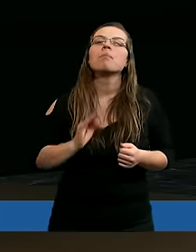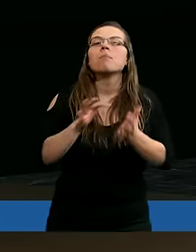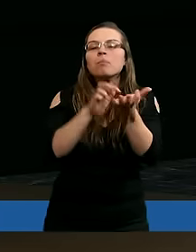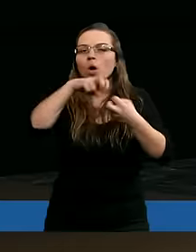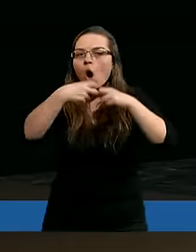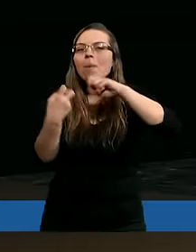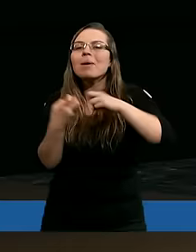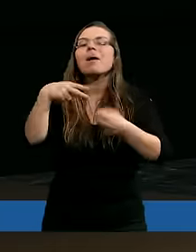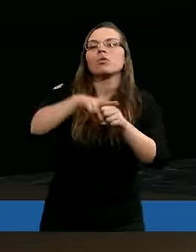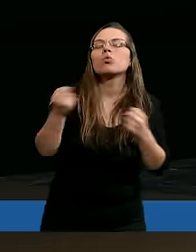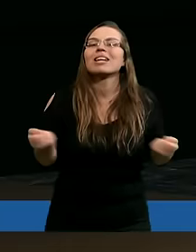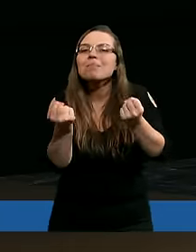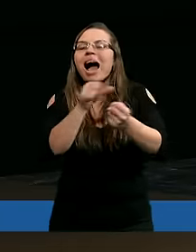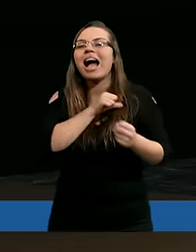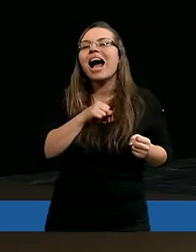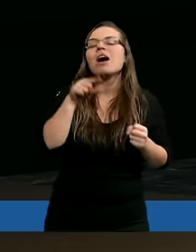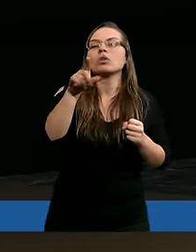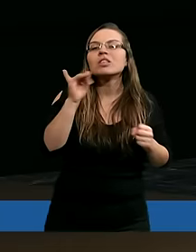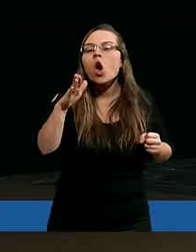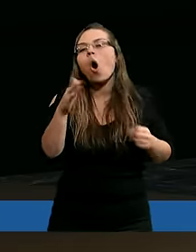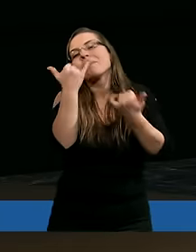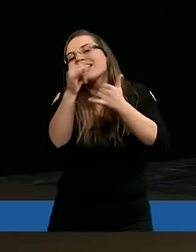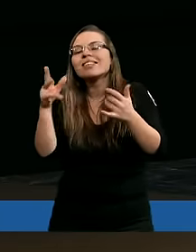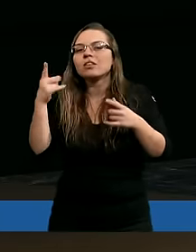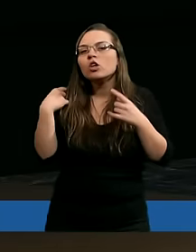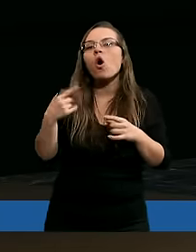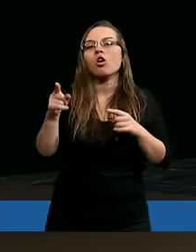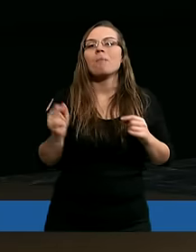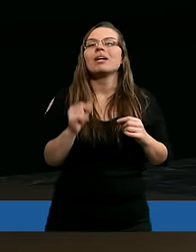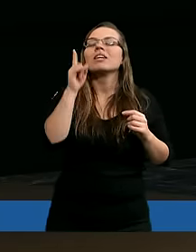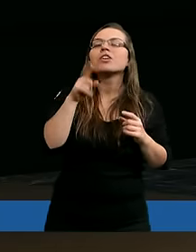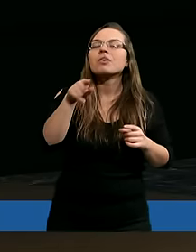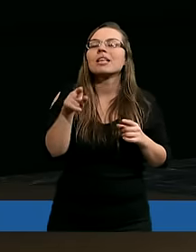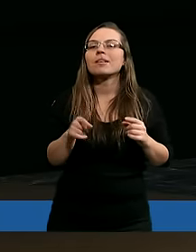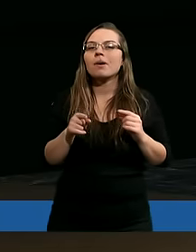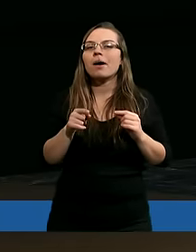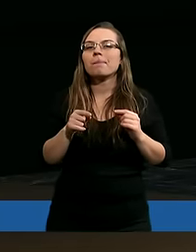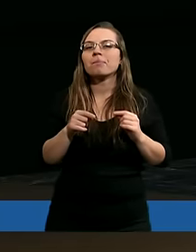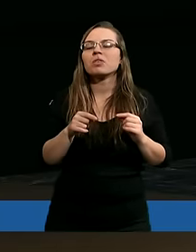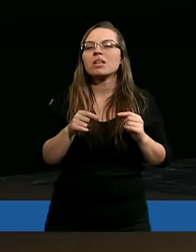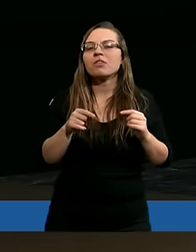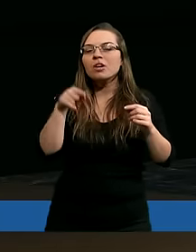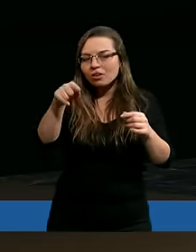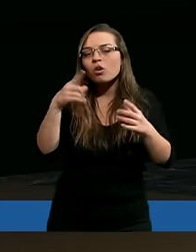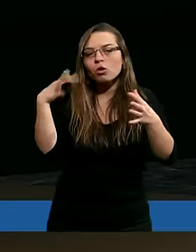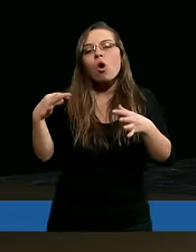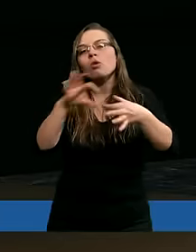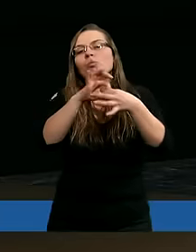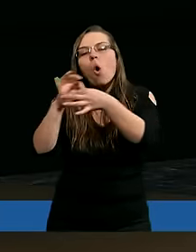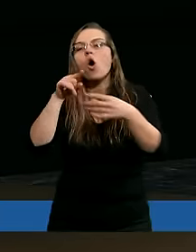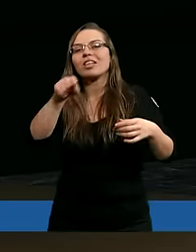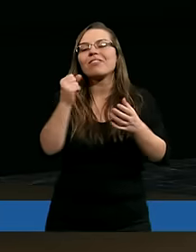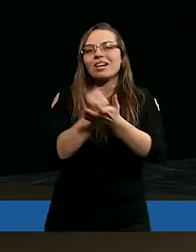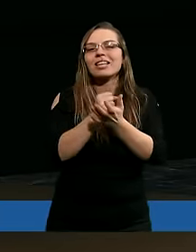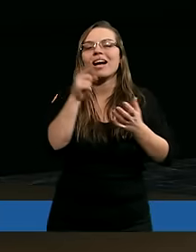Problemy, z którymi zmagał się zarówno Jezus, jak i Job. I to, co ich w pewien sposób łączy, no